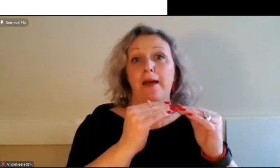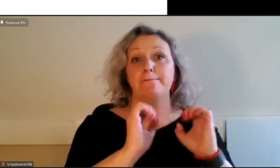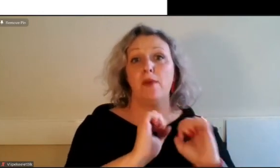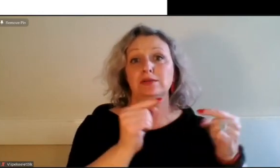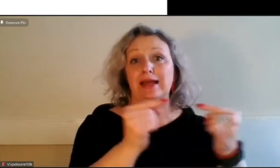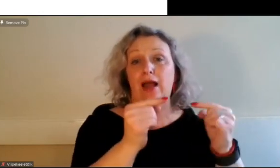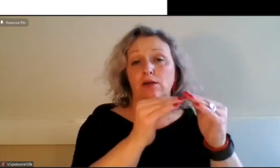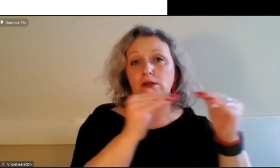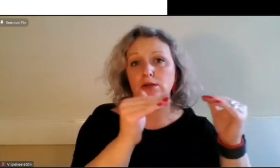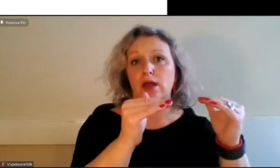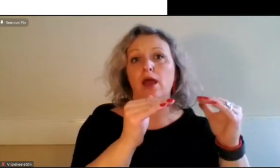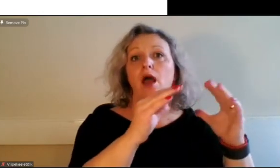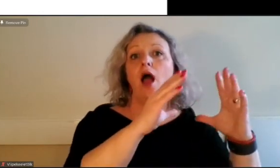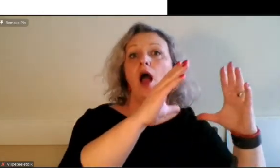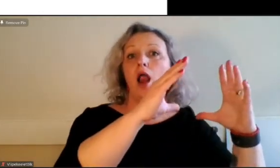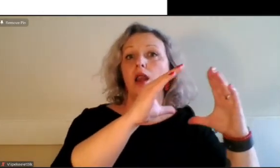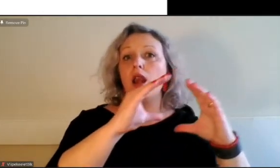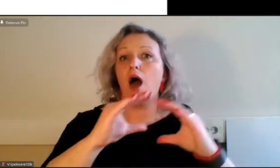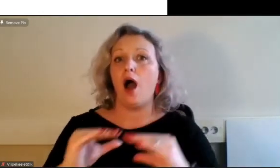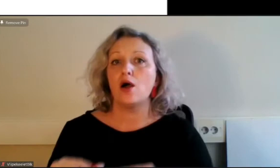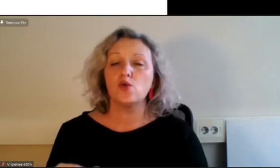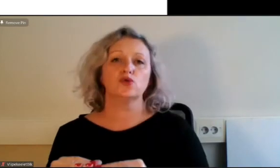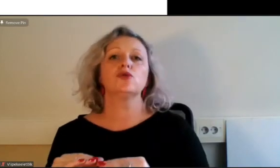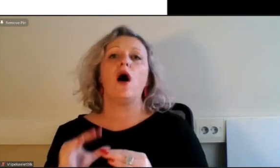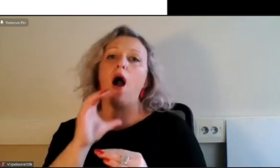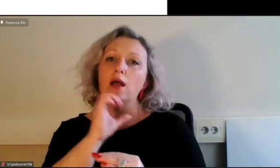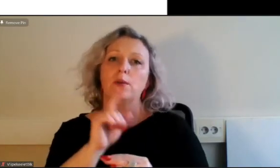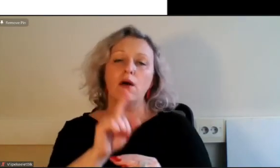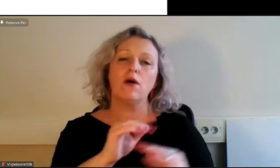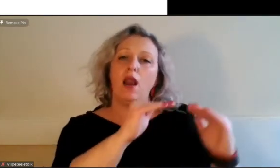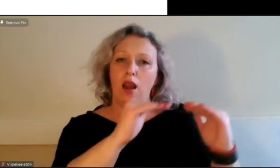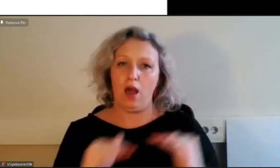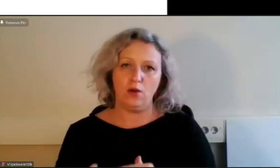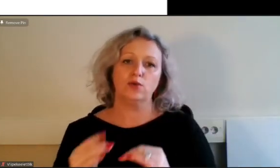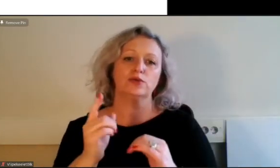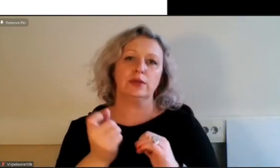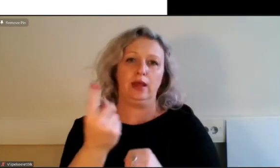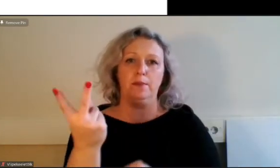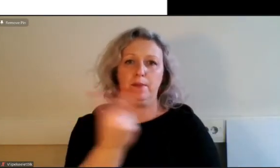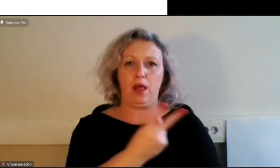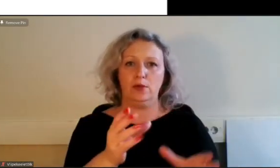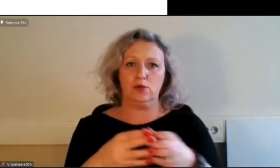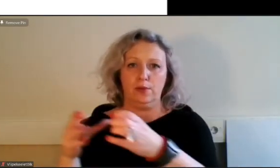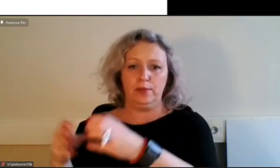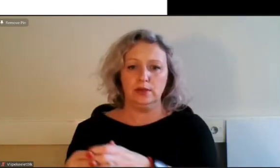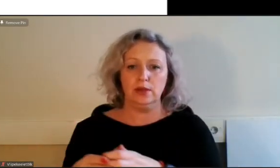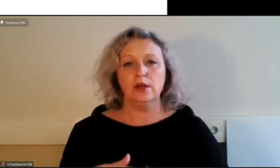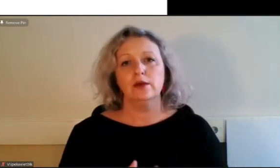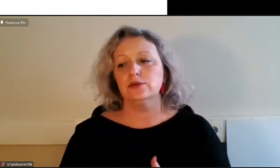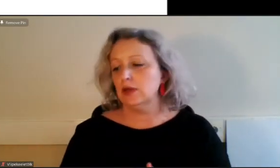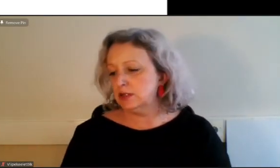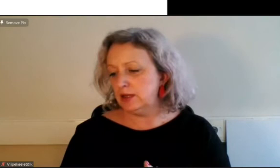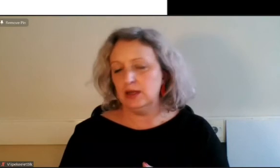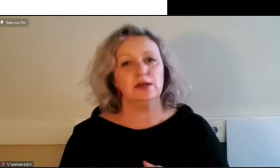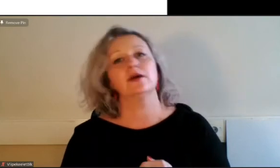korra vaktsineeritud või tegelikult ka nendel, kes on 1 vaktsiinidoosi saanud ja siis nakatunud. See ei